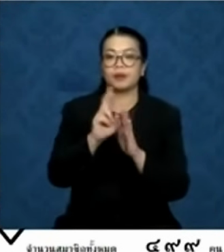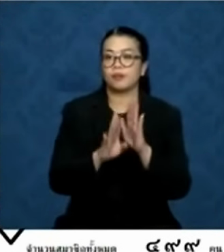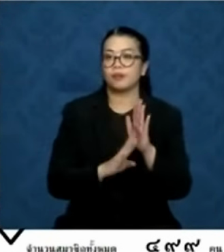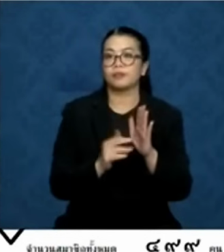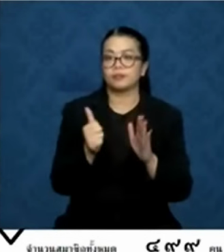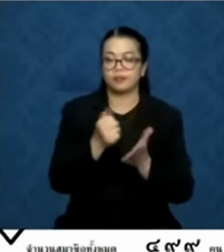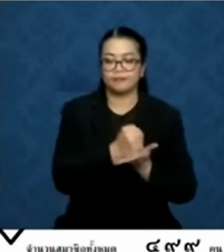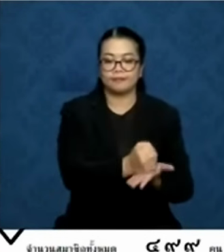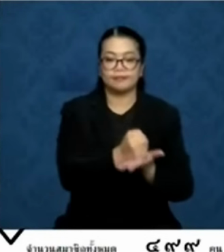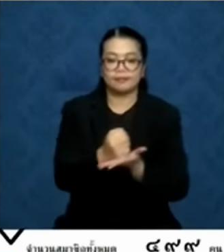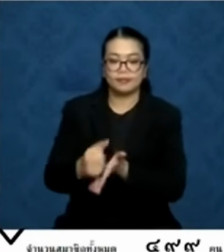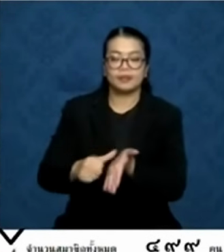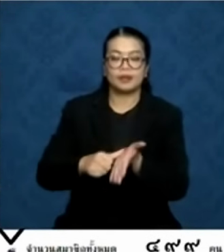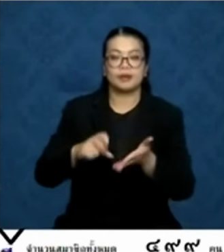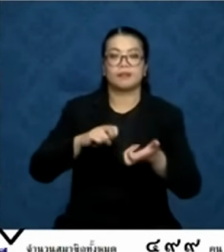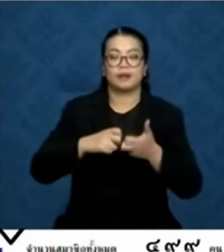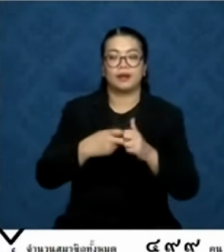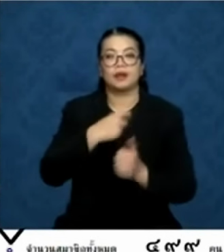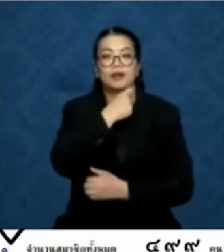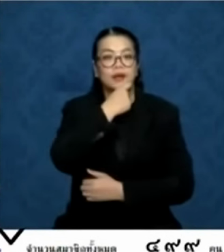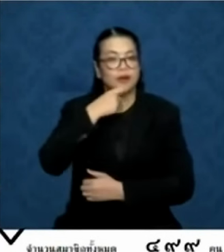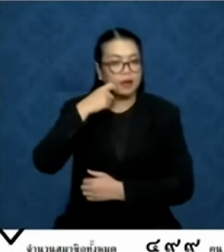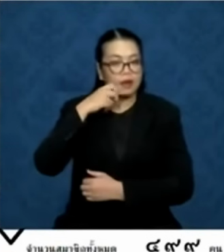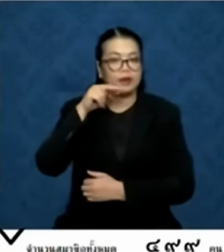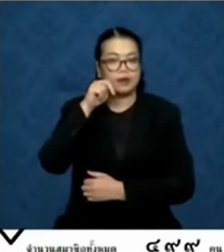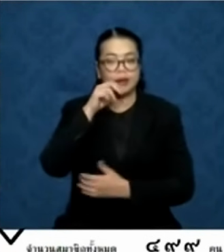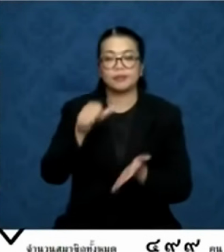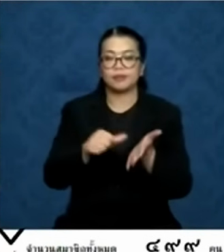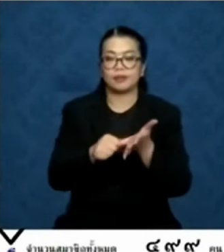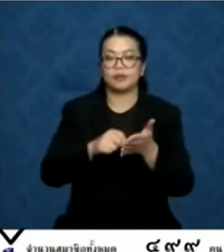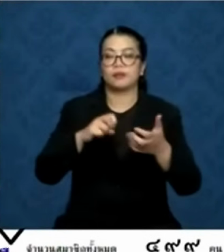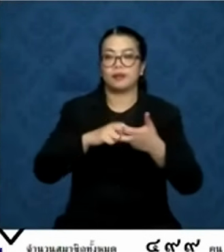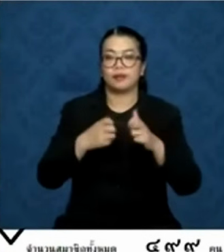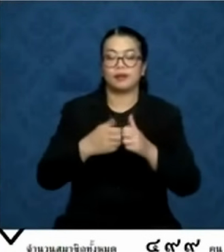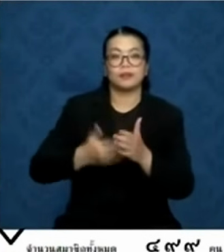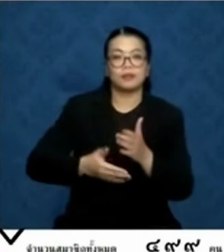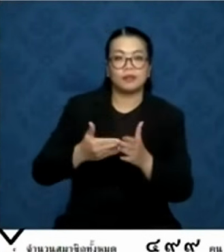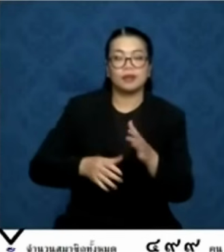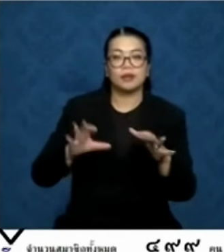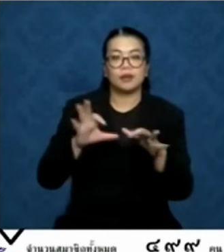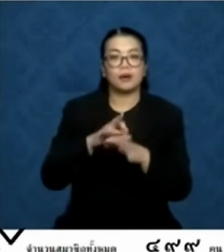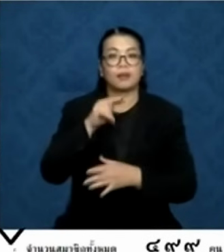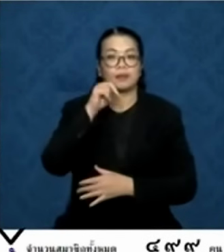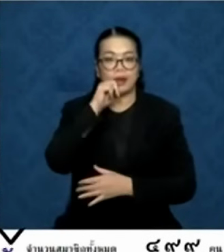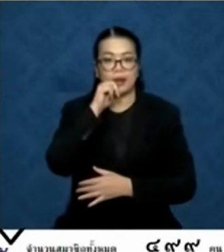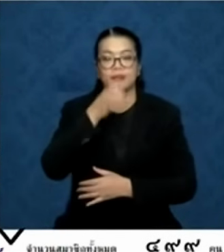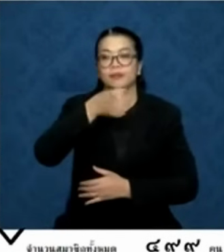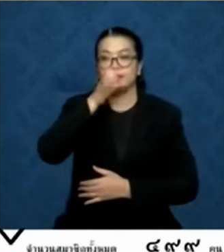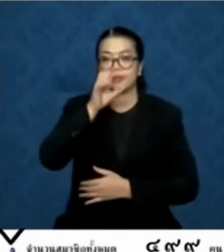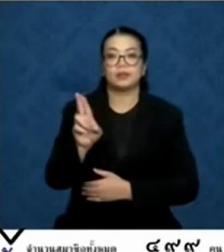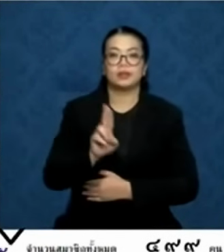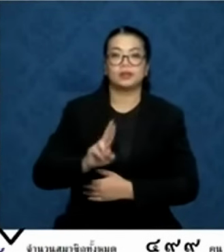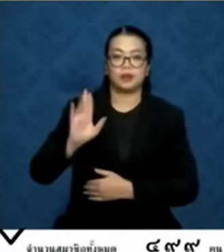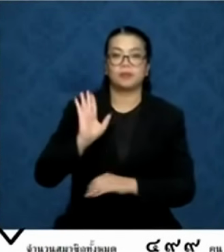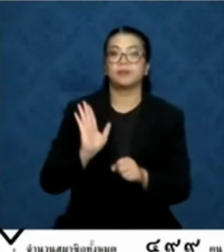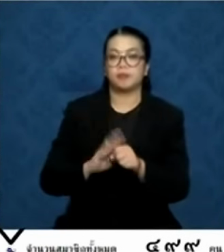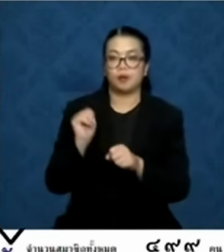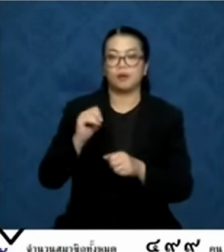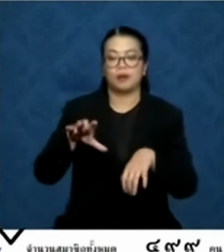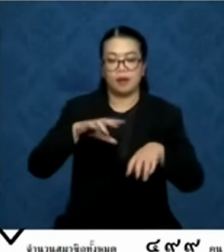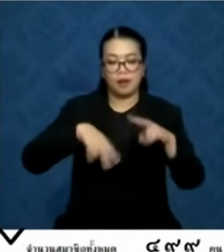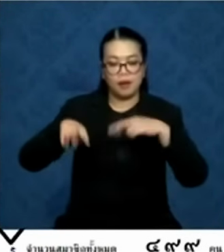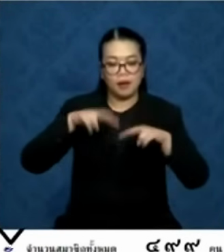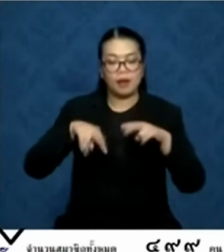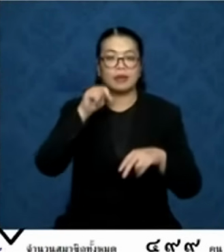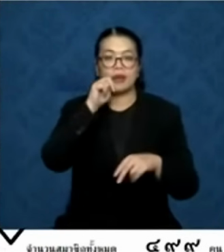ทั้งช่วยเหลือและแก้ไขปัญหาภัยแล้งโดยการจัดการน้ำอุปโภคบริโภคผ่านการจัดหาแหล่งน้